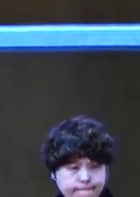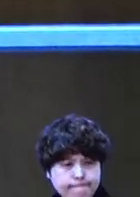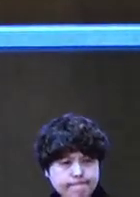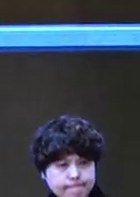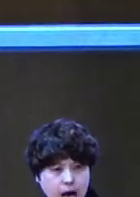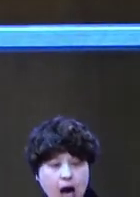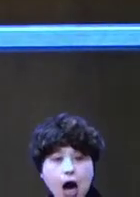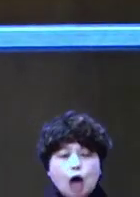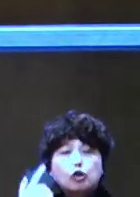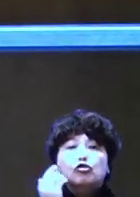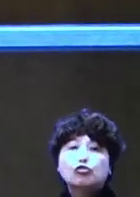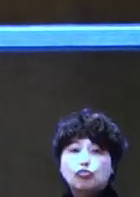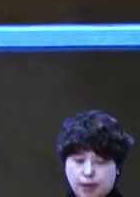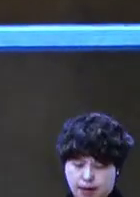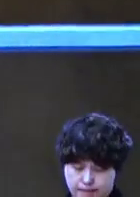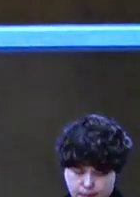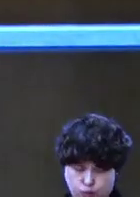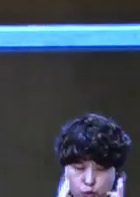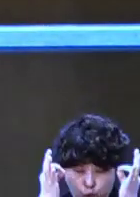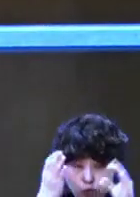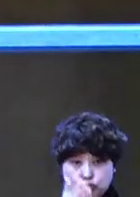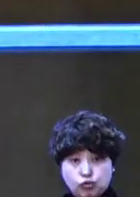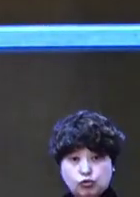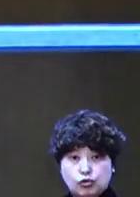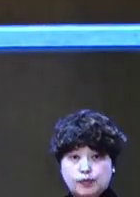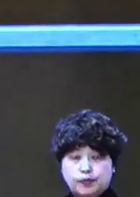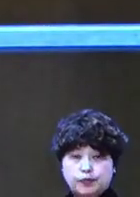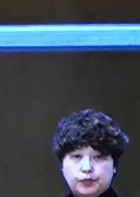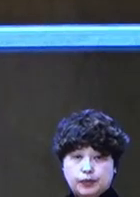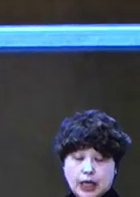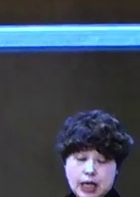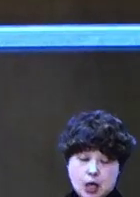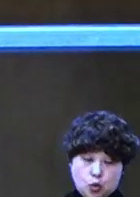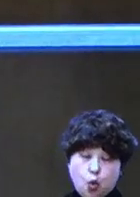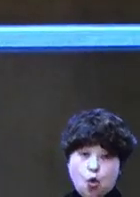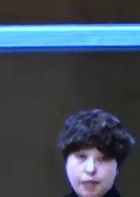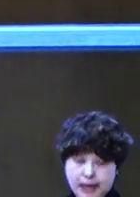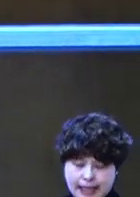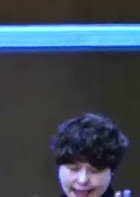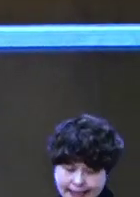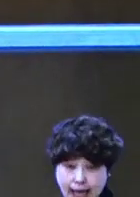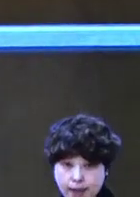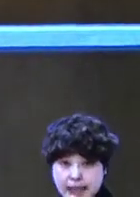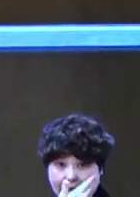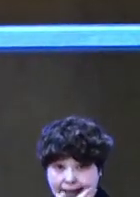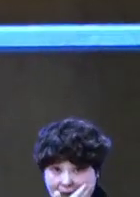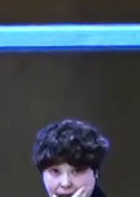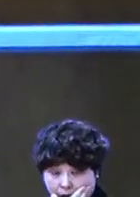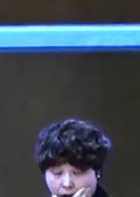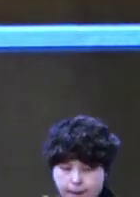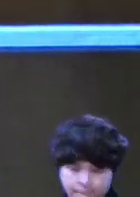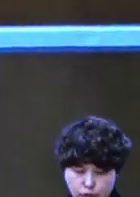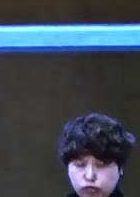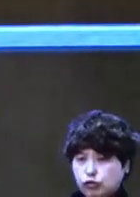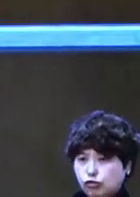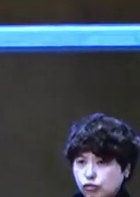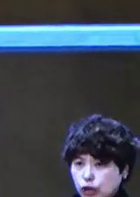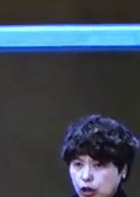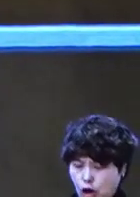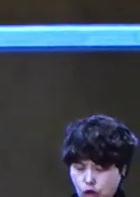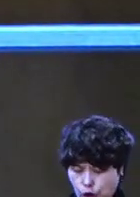뜻을 다하고 있습니다. 도민의 삶의 질을 제고, 삶의 질 제고를 위해